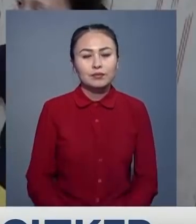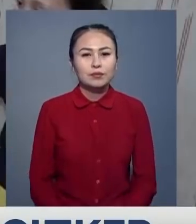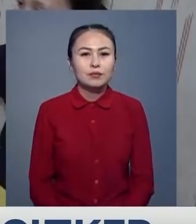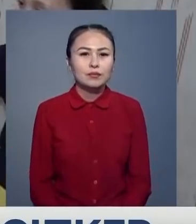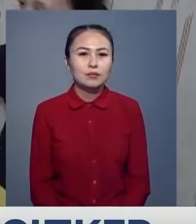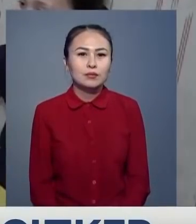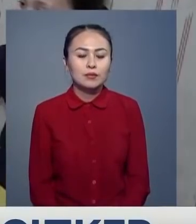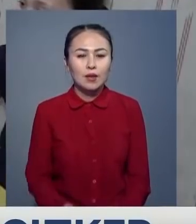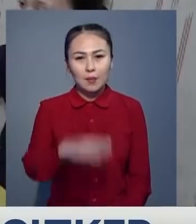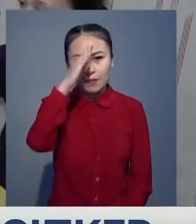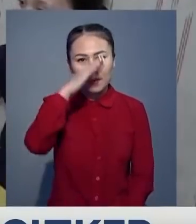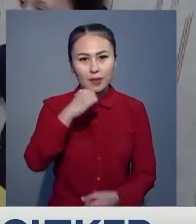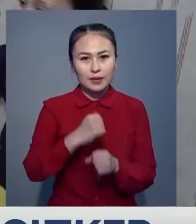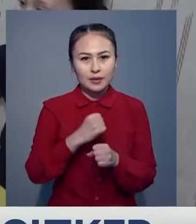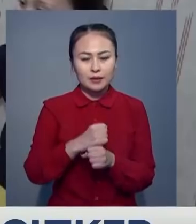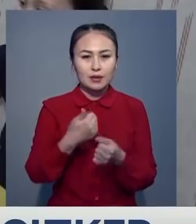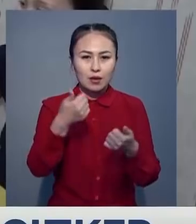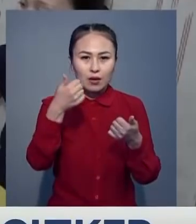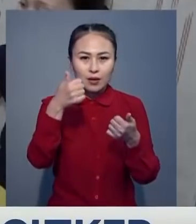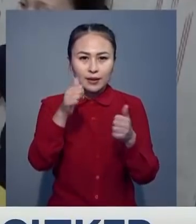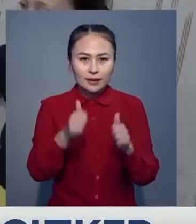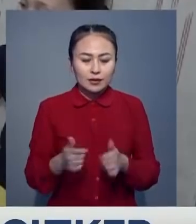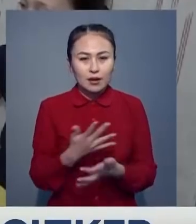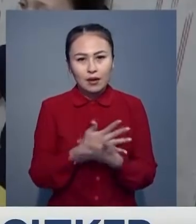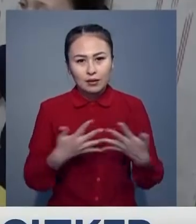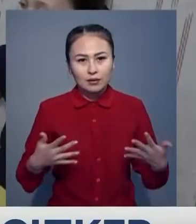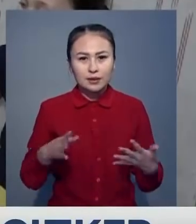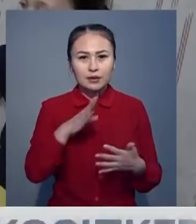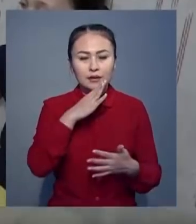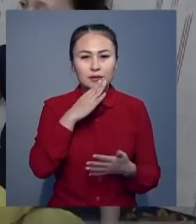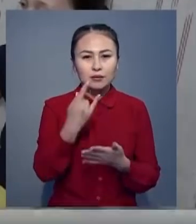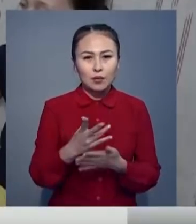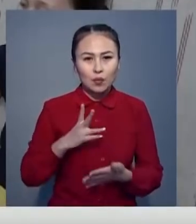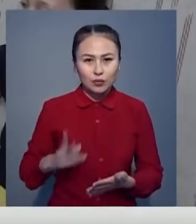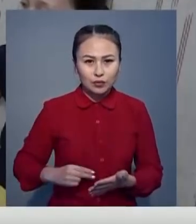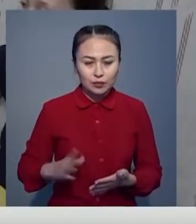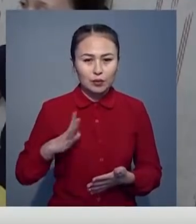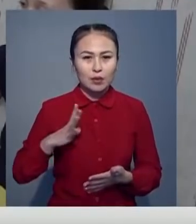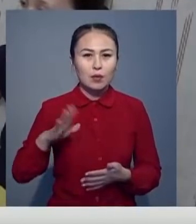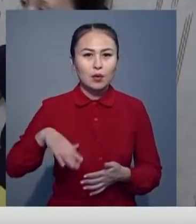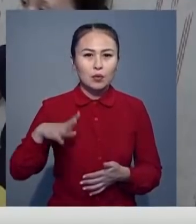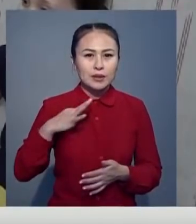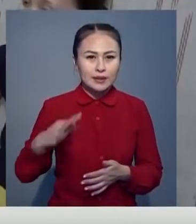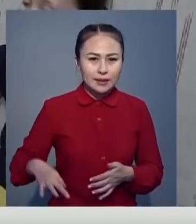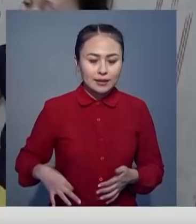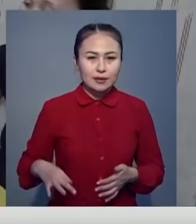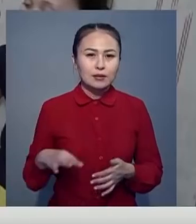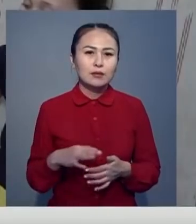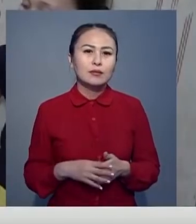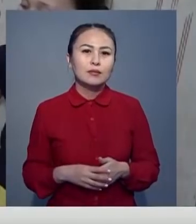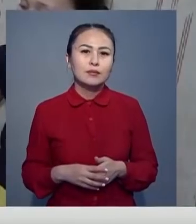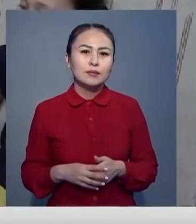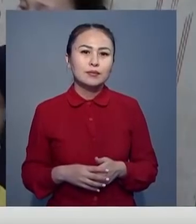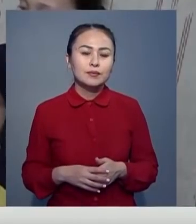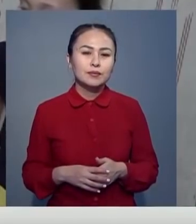істеген бесігі ойып салып, уже неше жыл болды, қызым жатты. Қызым одан ұлым, мына ұлым,